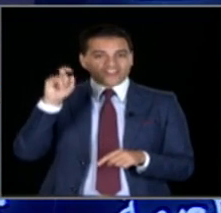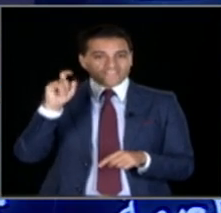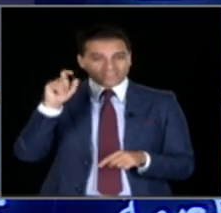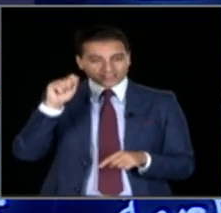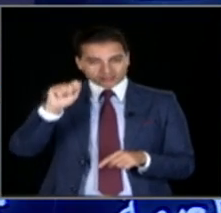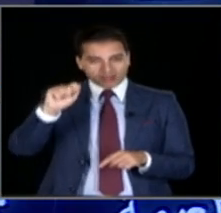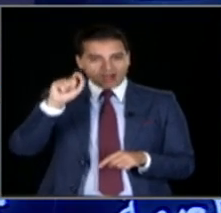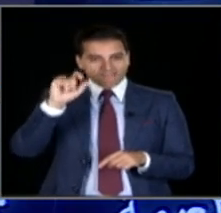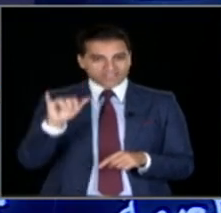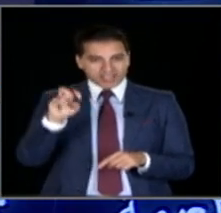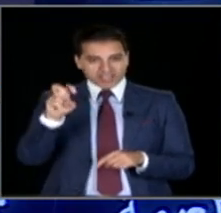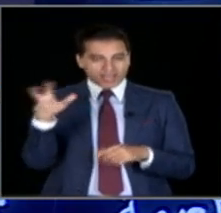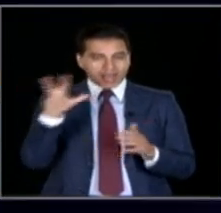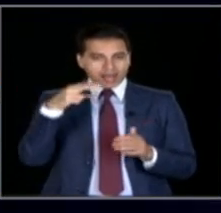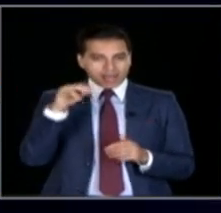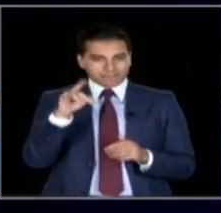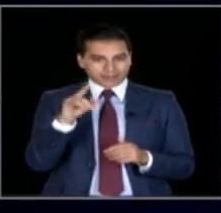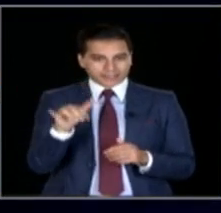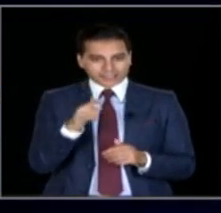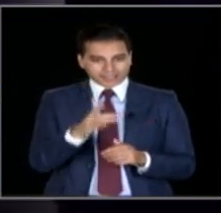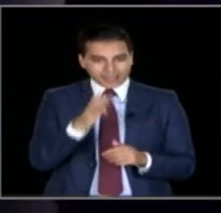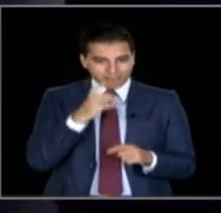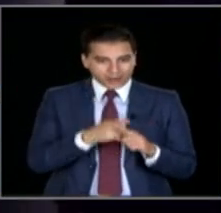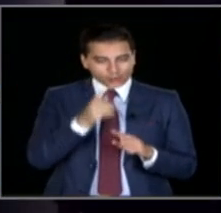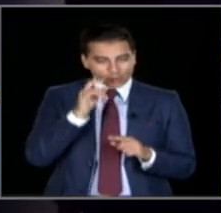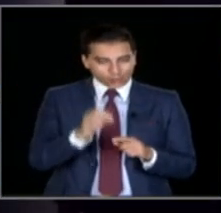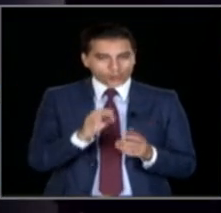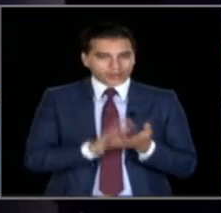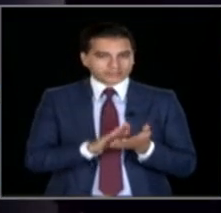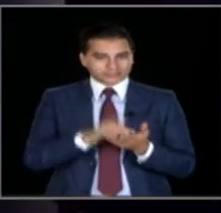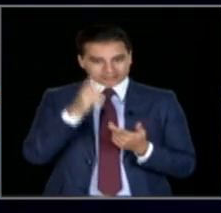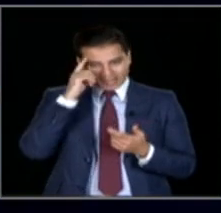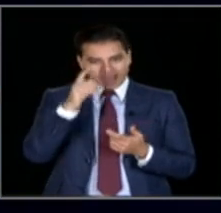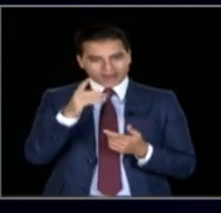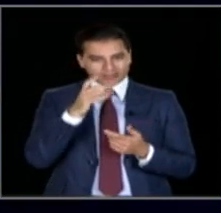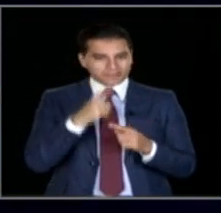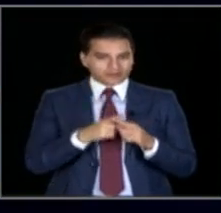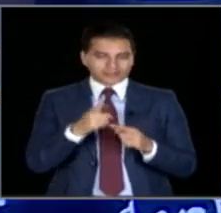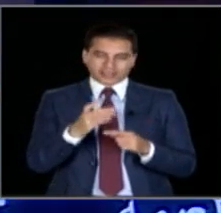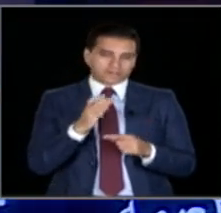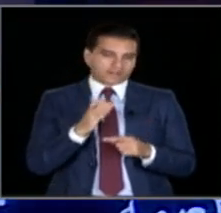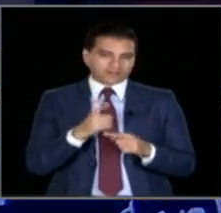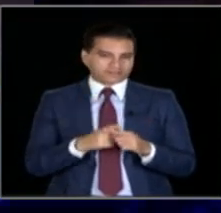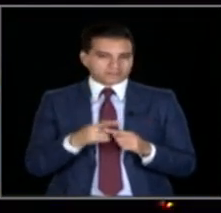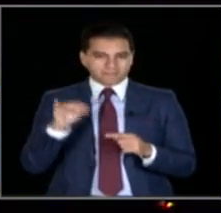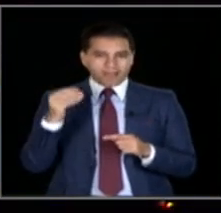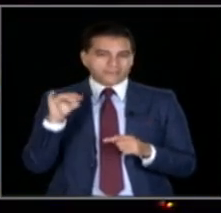إجابتك. هي إجابة خاطئة بنسبة كبيرة. برافو عليك، كويس أنك عارف. محمد حسنين هيكل. إجابة خاطئة